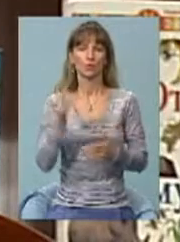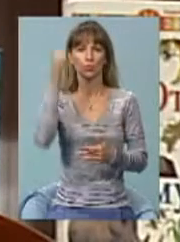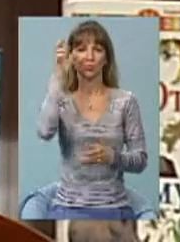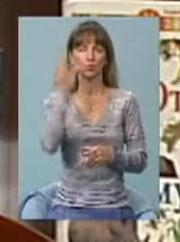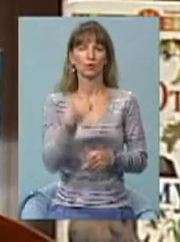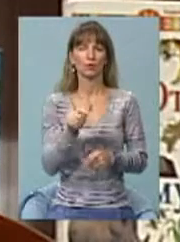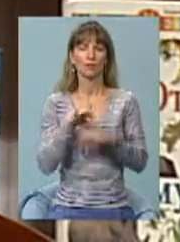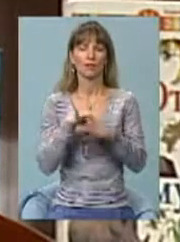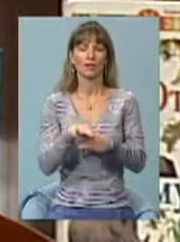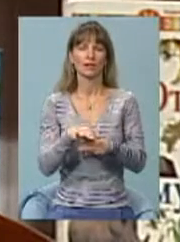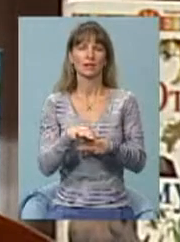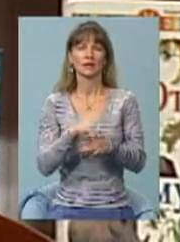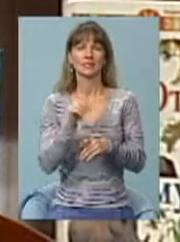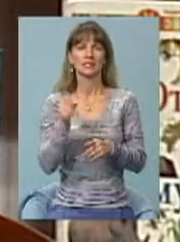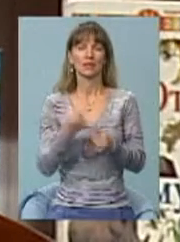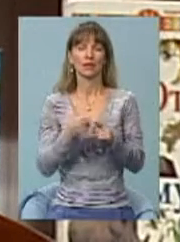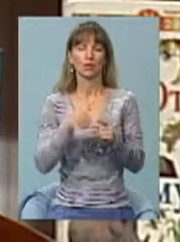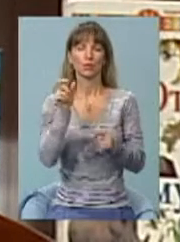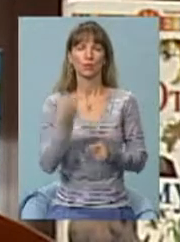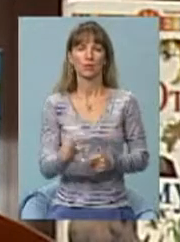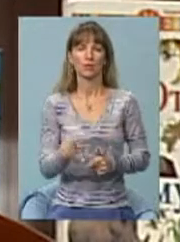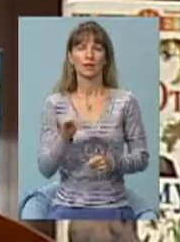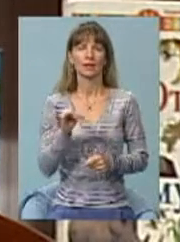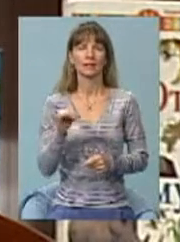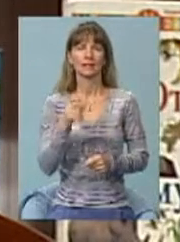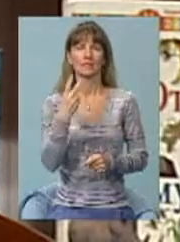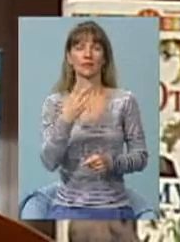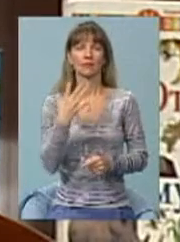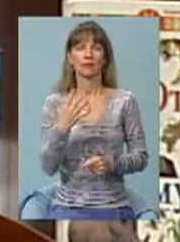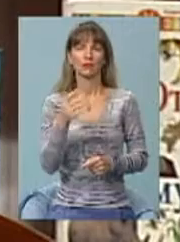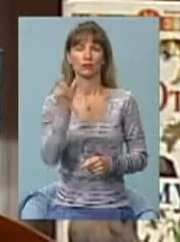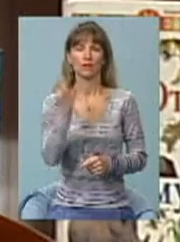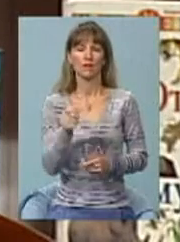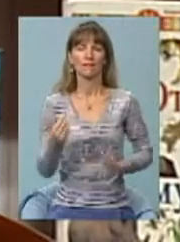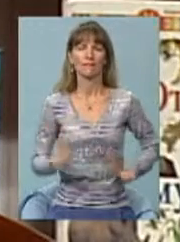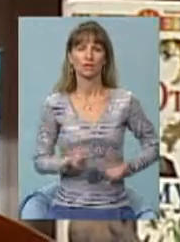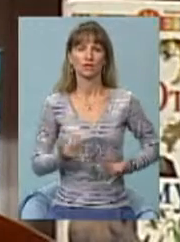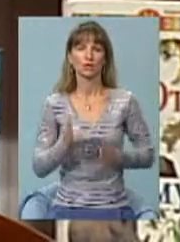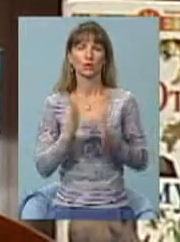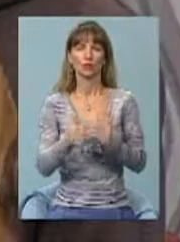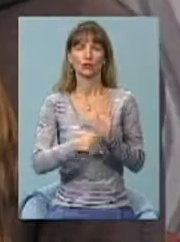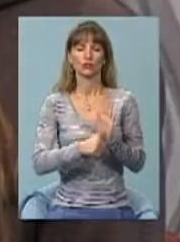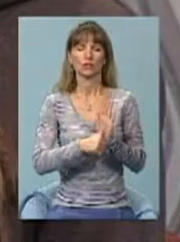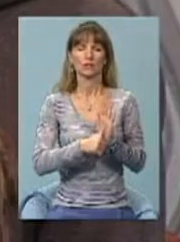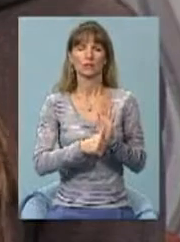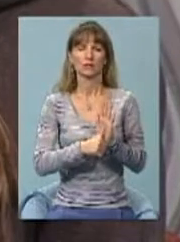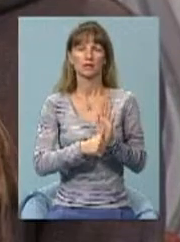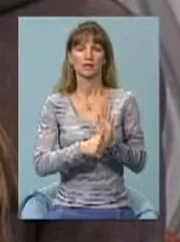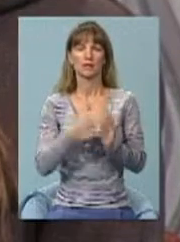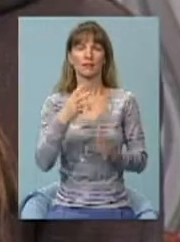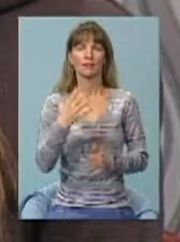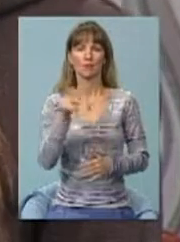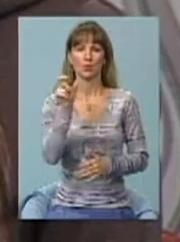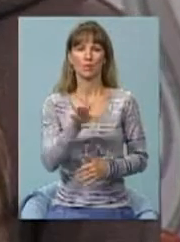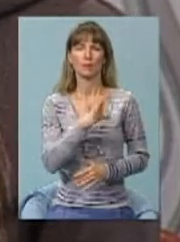за этими заклинателями, и из 25 человек выжило всего 6. То есть, 25